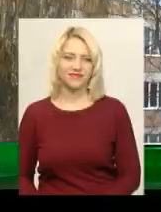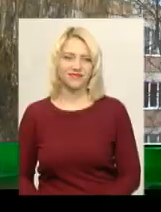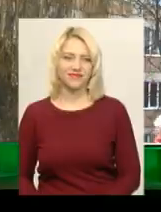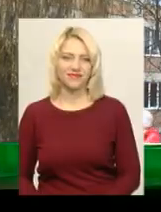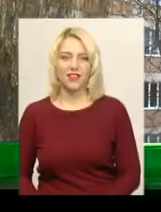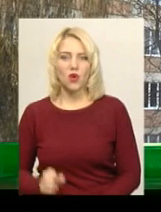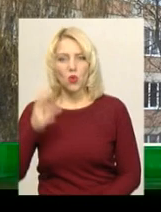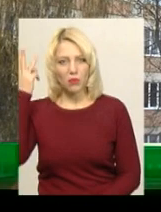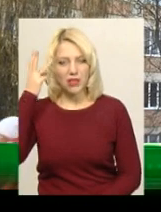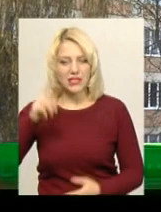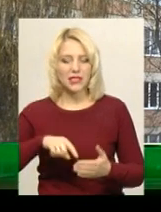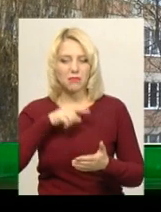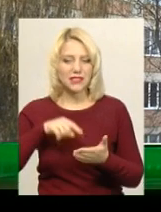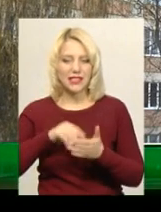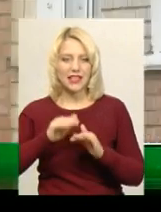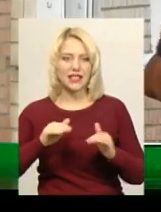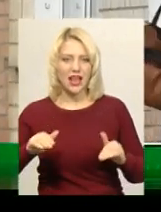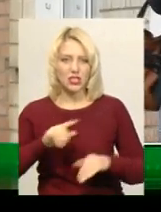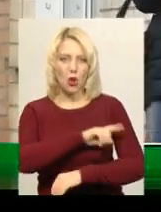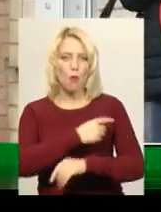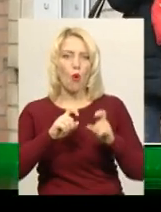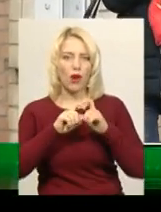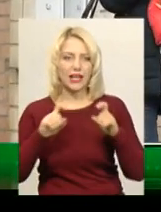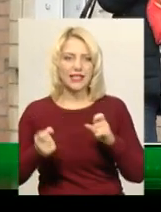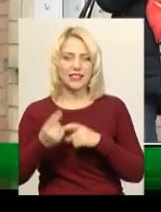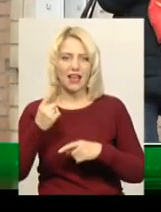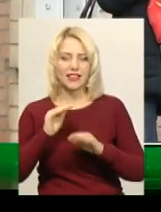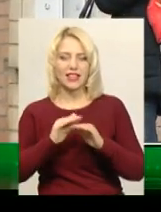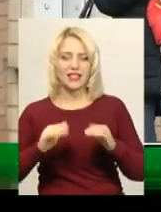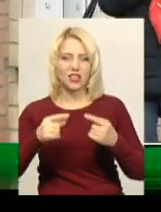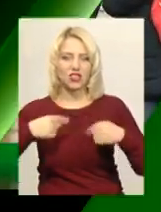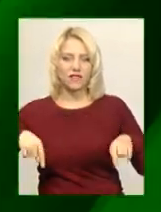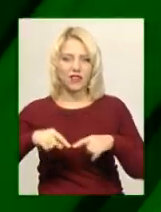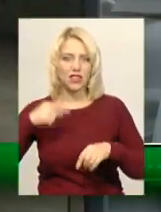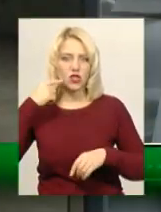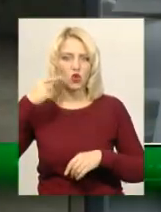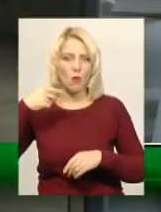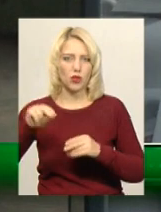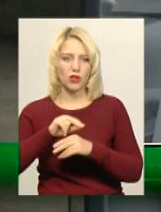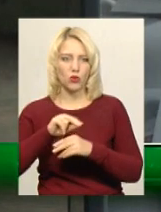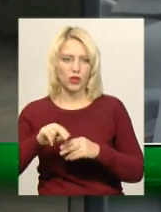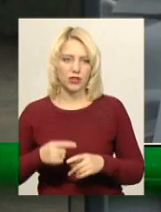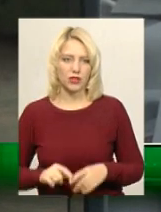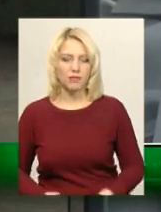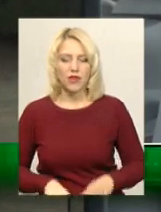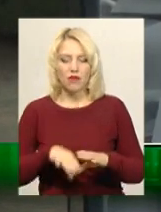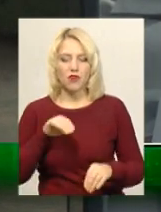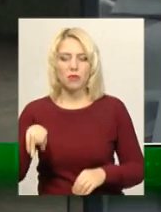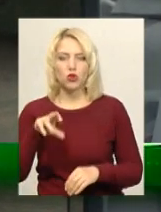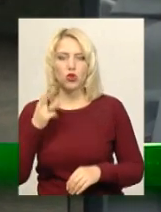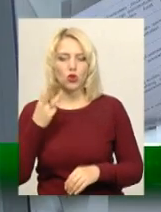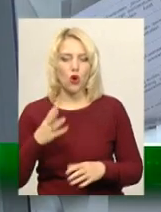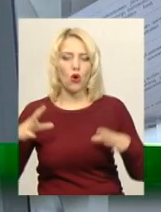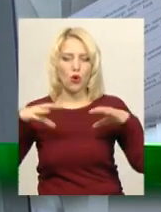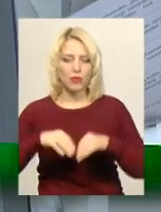У Хмельницькій міській дитячій поліфлініці з'явиться дитячий відділ стоматології. Вибори до трьох об'єднаних тергромад